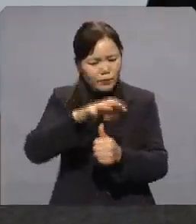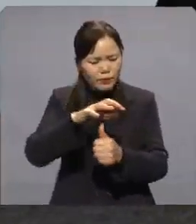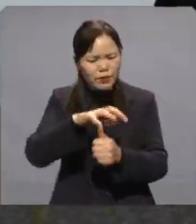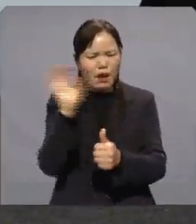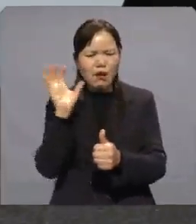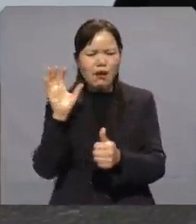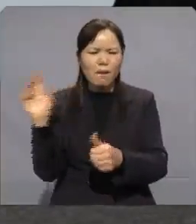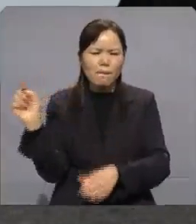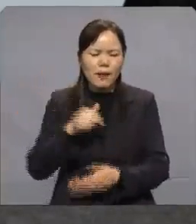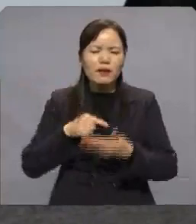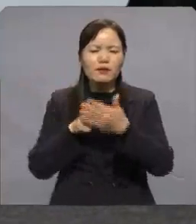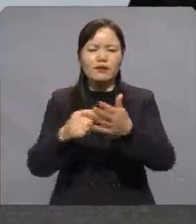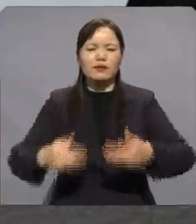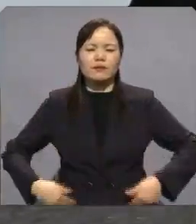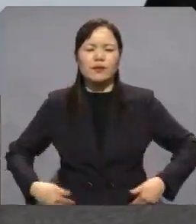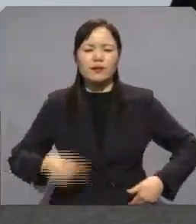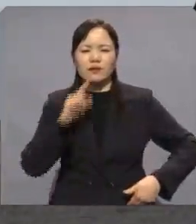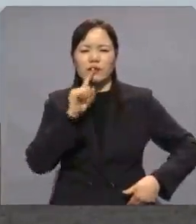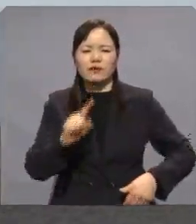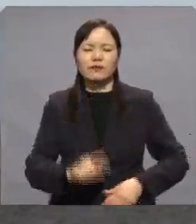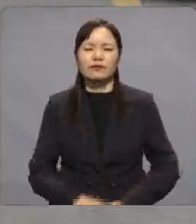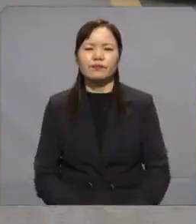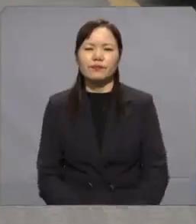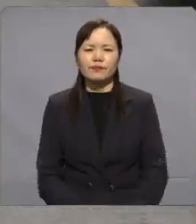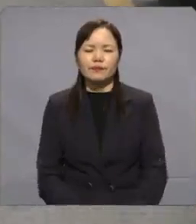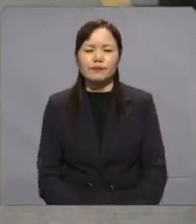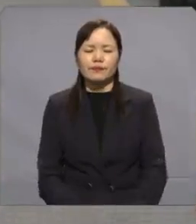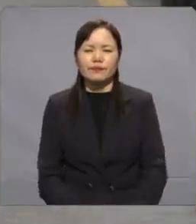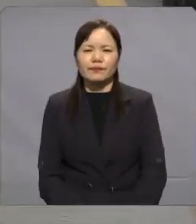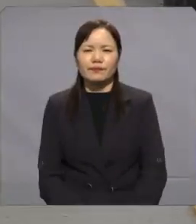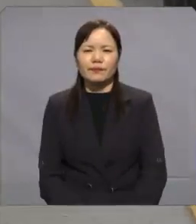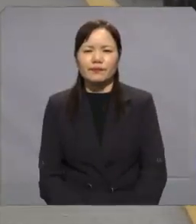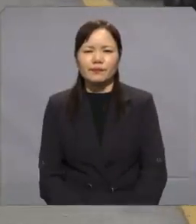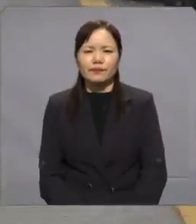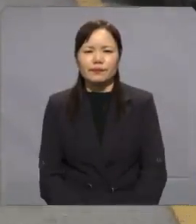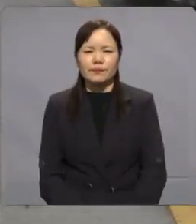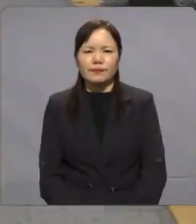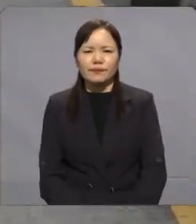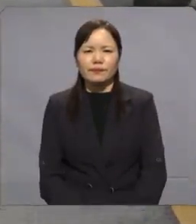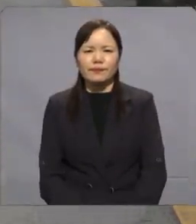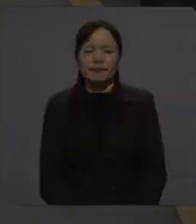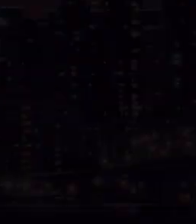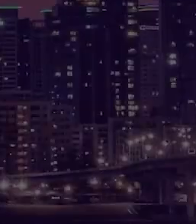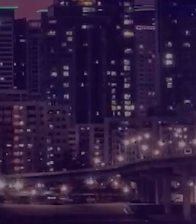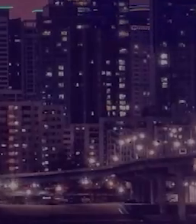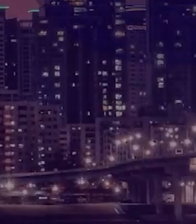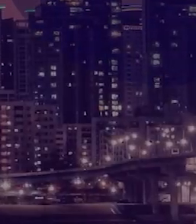속도를 내야 한다는 지적입니다. OBS 뉴스 최한성입니다.